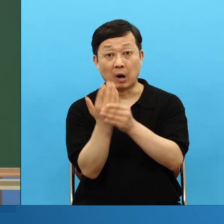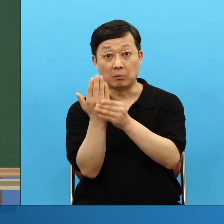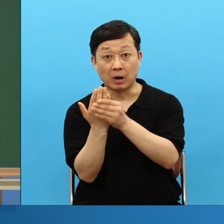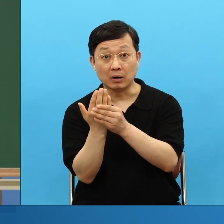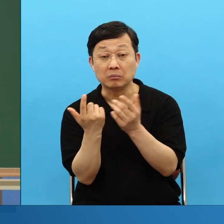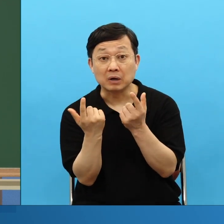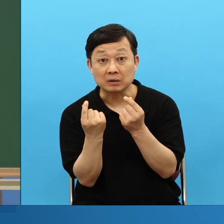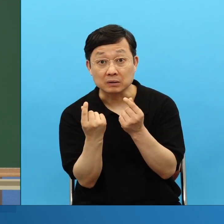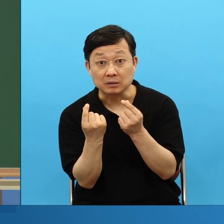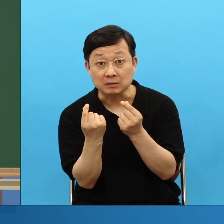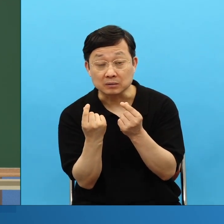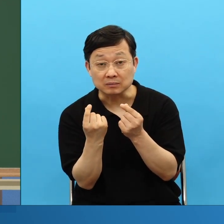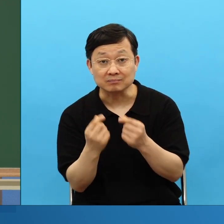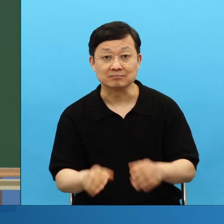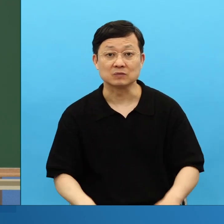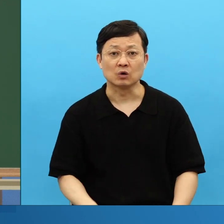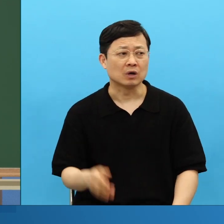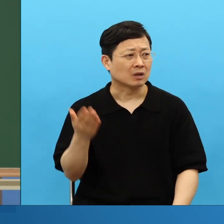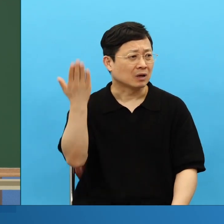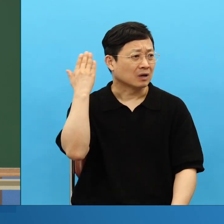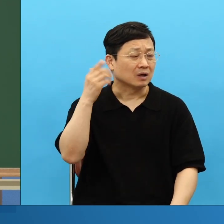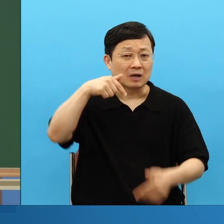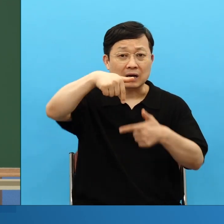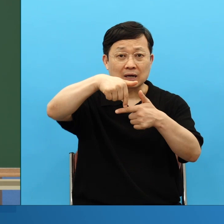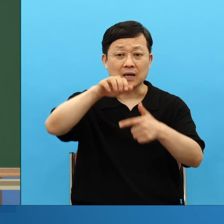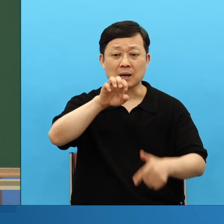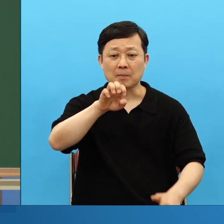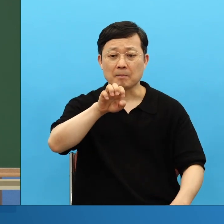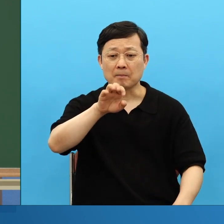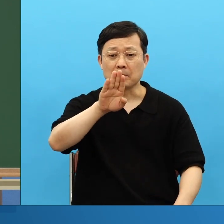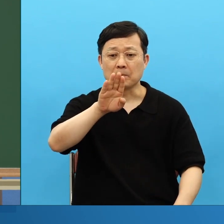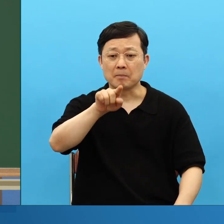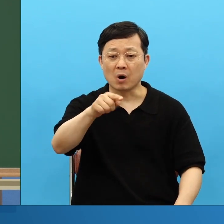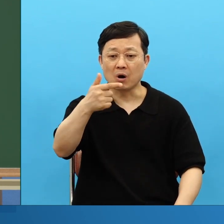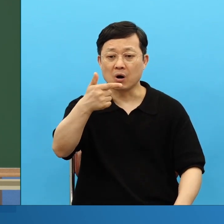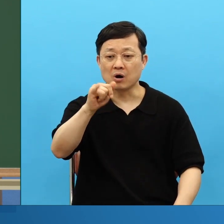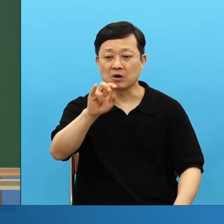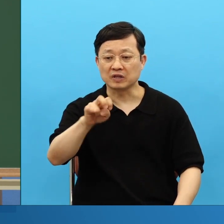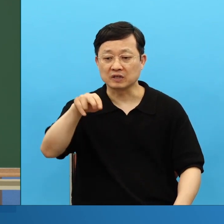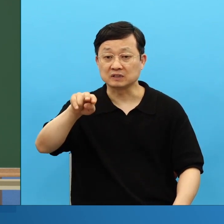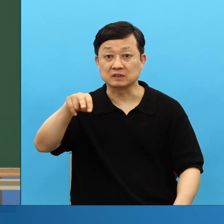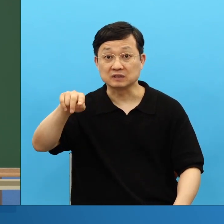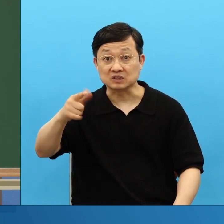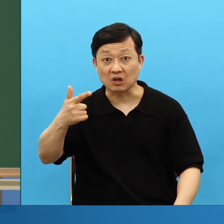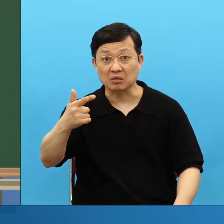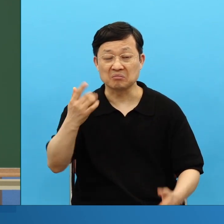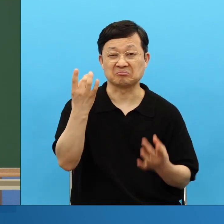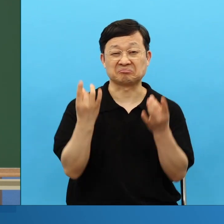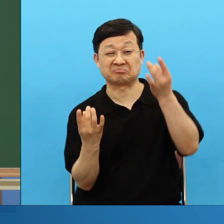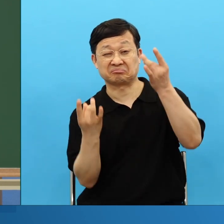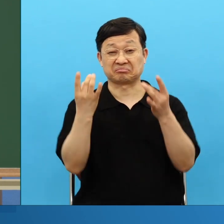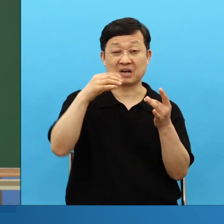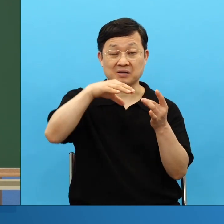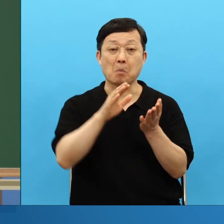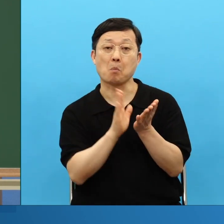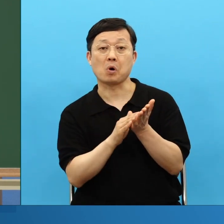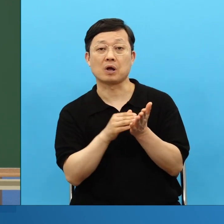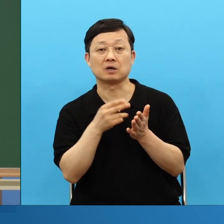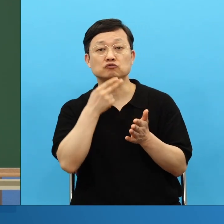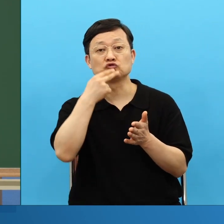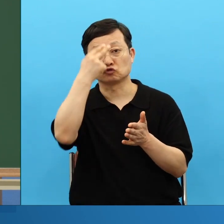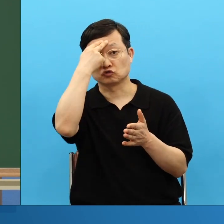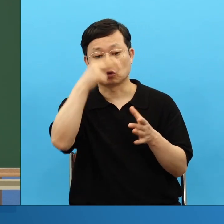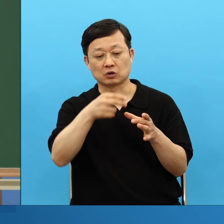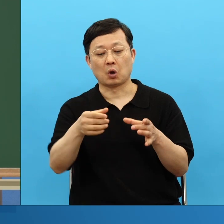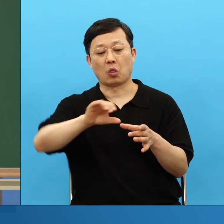물봉으로 상대방이 모르게 마약을 태워서 이렇게 성폭행하는 이런 부분들이 나중에